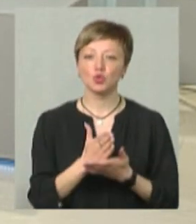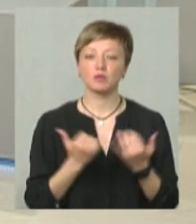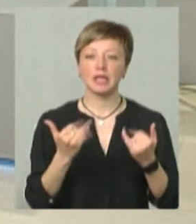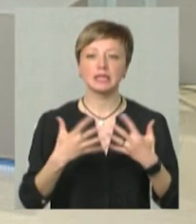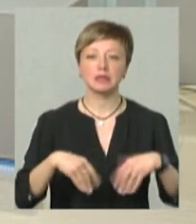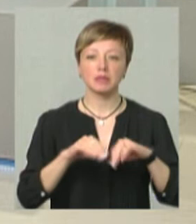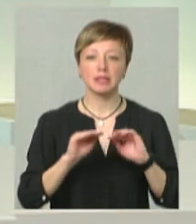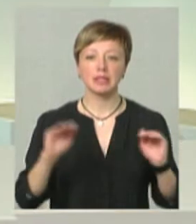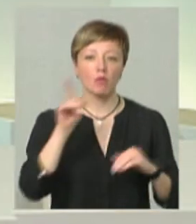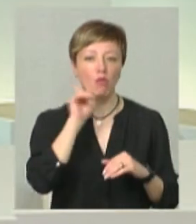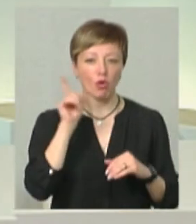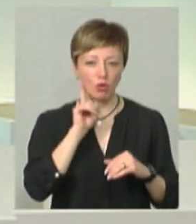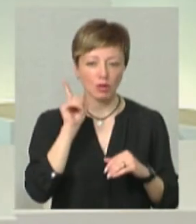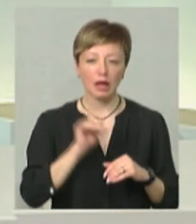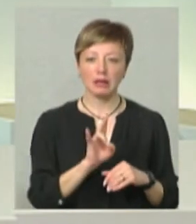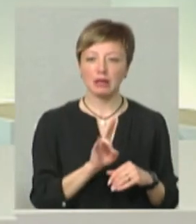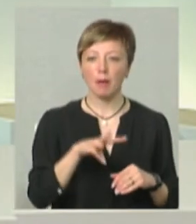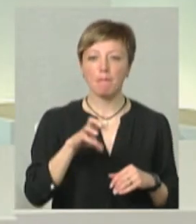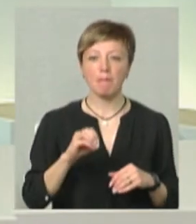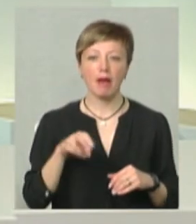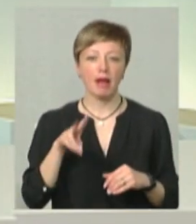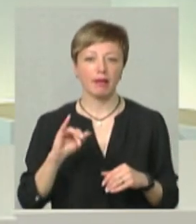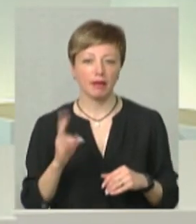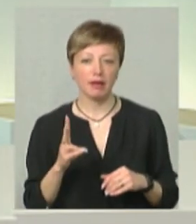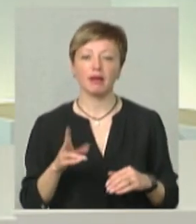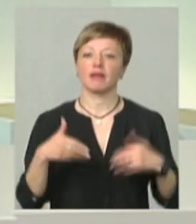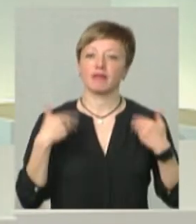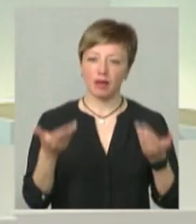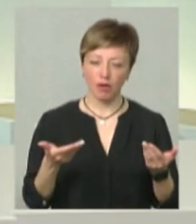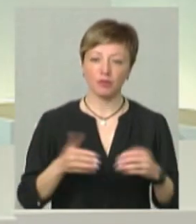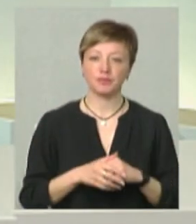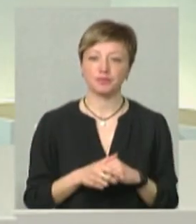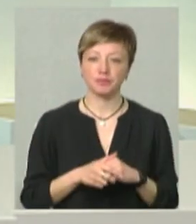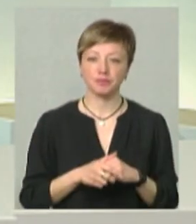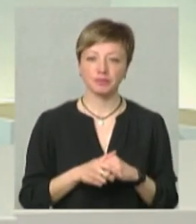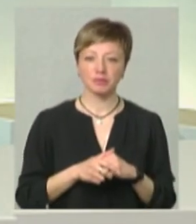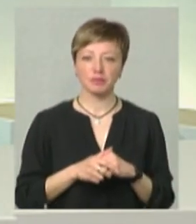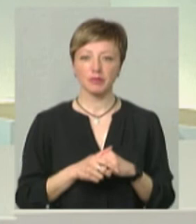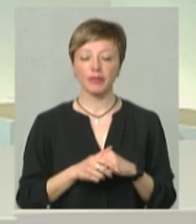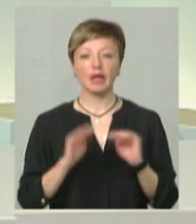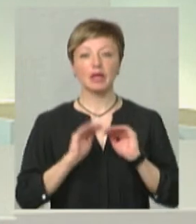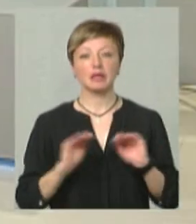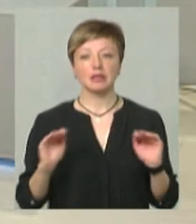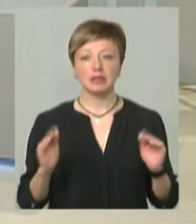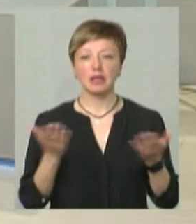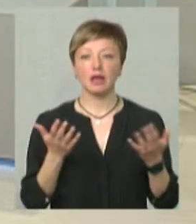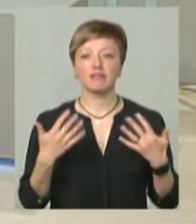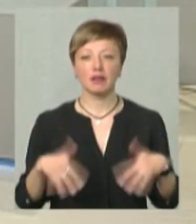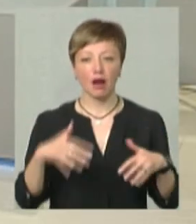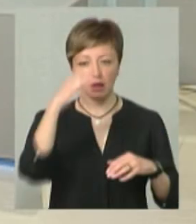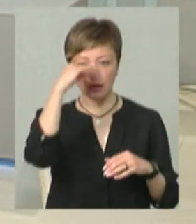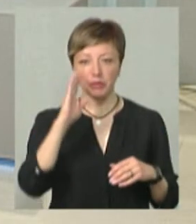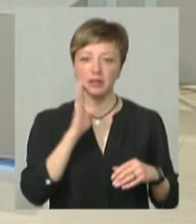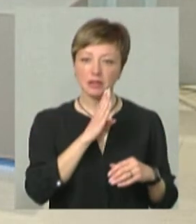для сім'ї, дітей та молоді Наталією Мельник. Моє вітання. Вітаю. Наталі. Діти, які втратили